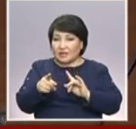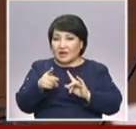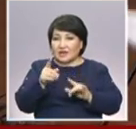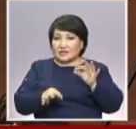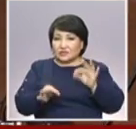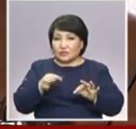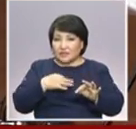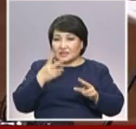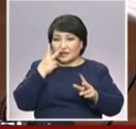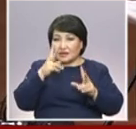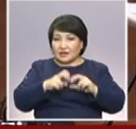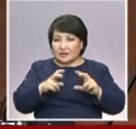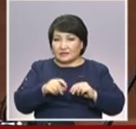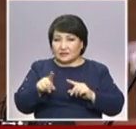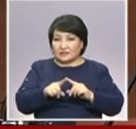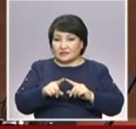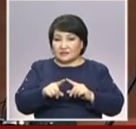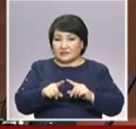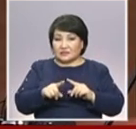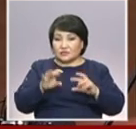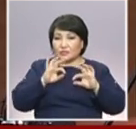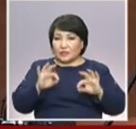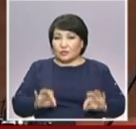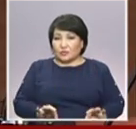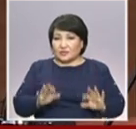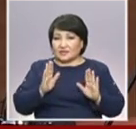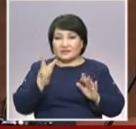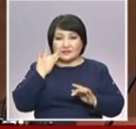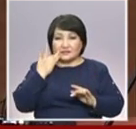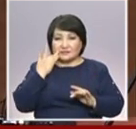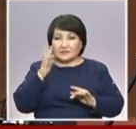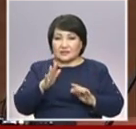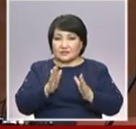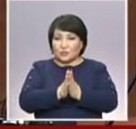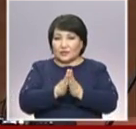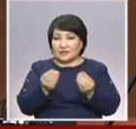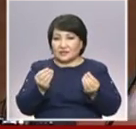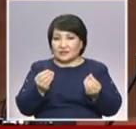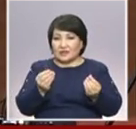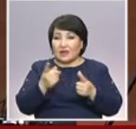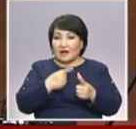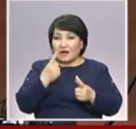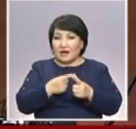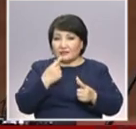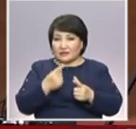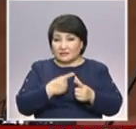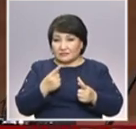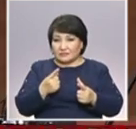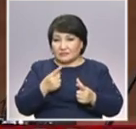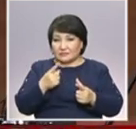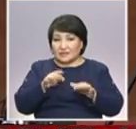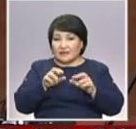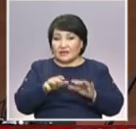прокурор, бұлардың бәрі сол сот мырза. Сот пен прокурорға деп сұрайды ақша. Тогда расскажите. Аттарыңыз бұл. Бұл кісілер